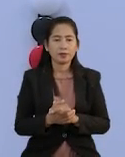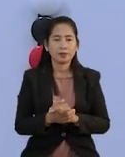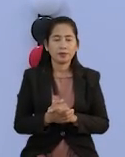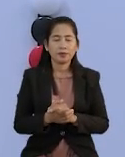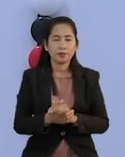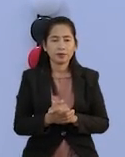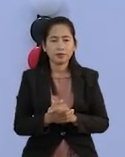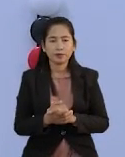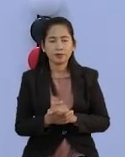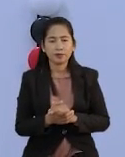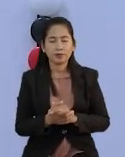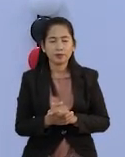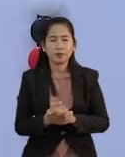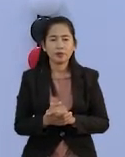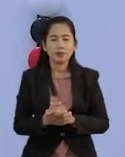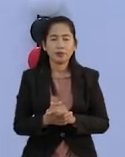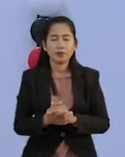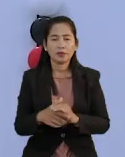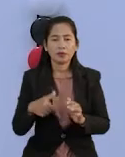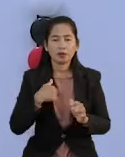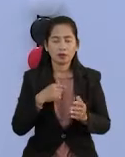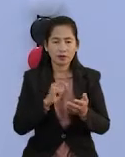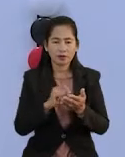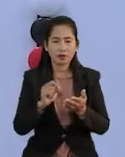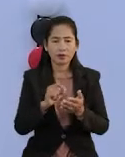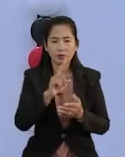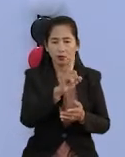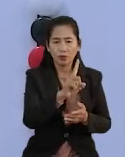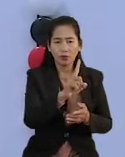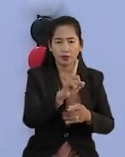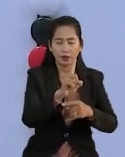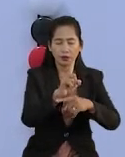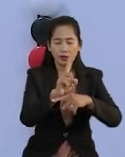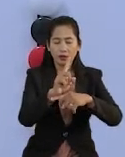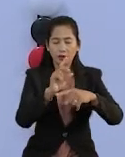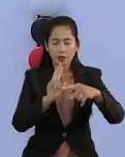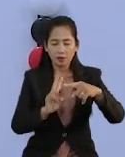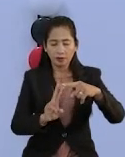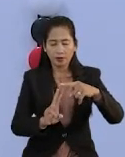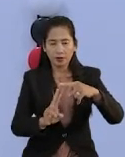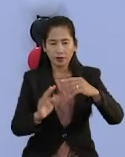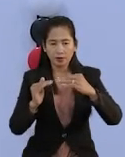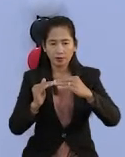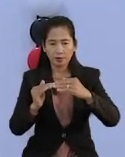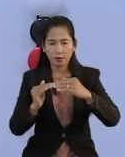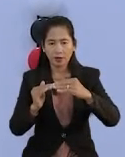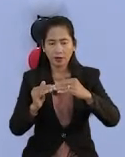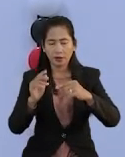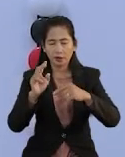đài chắc này kêu ai cho xe bán thá mùi phe pí